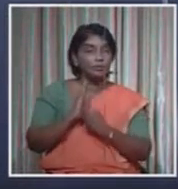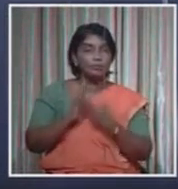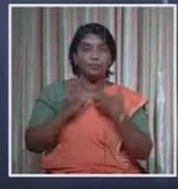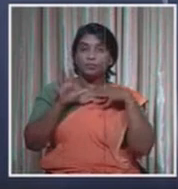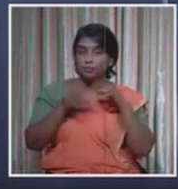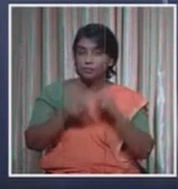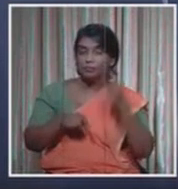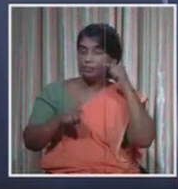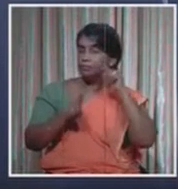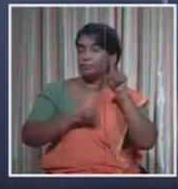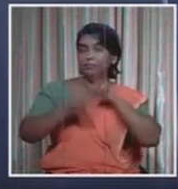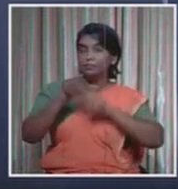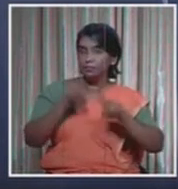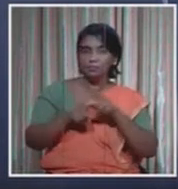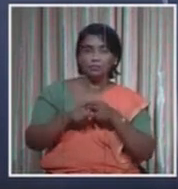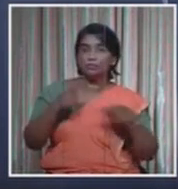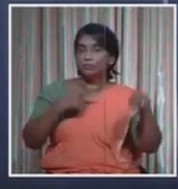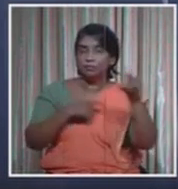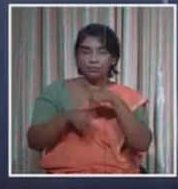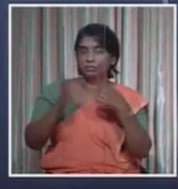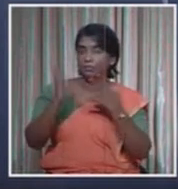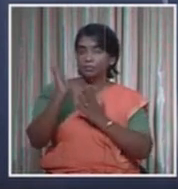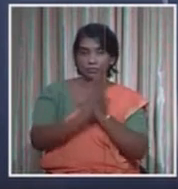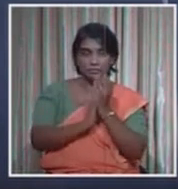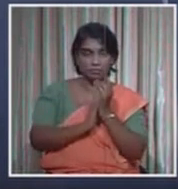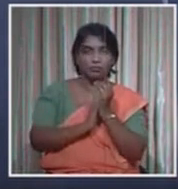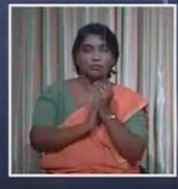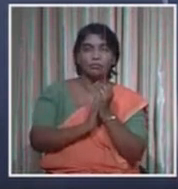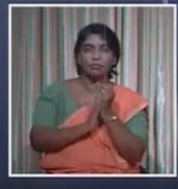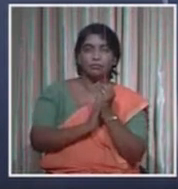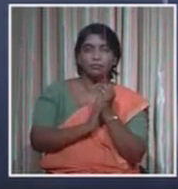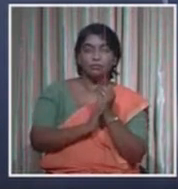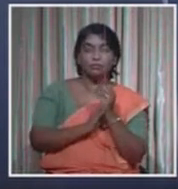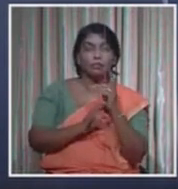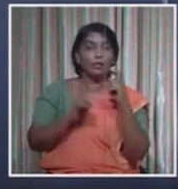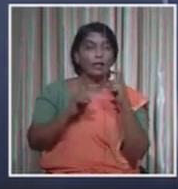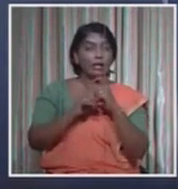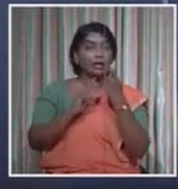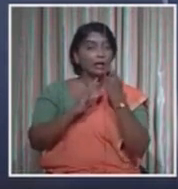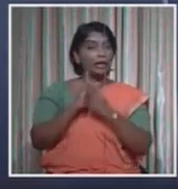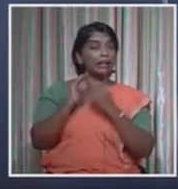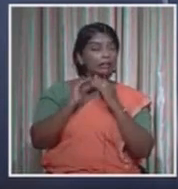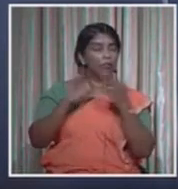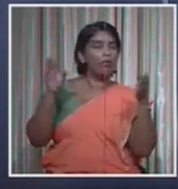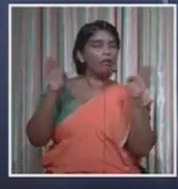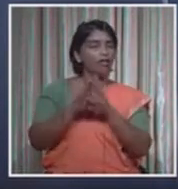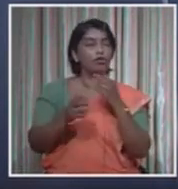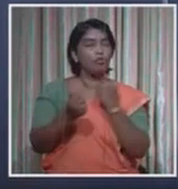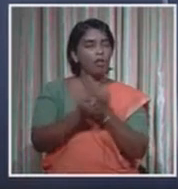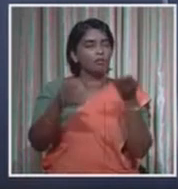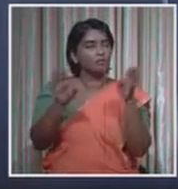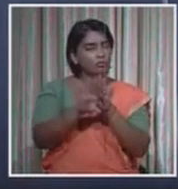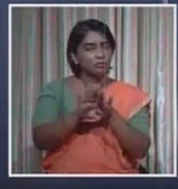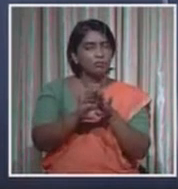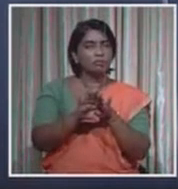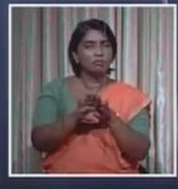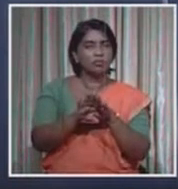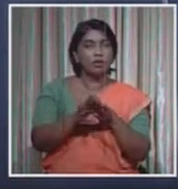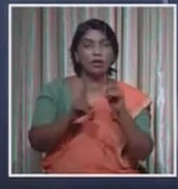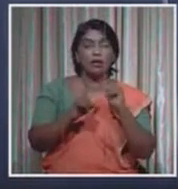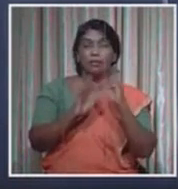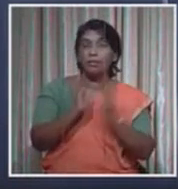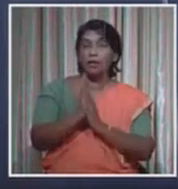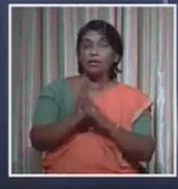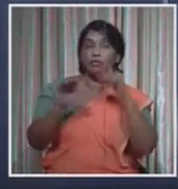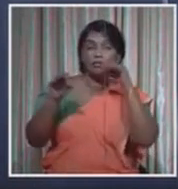ආධිපත්‍යය කතා කරන්න කාට අයිතිය තිබුණත් නීති දෙපාර්තමේන්තුව වහලා පොලිසිය වහලා අරලිය ගහ